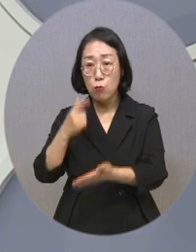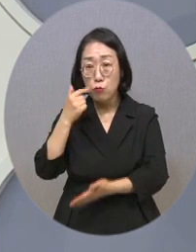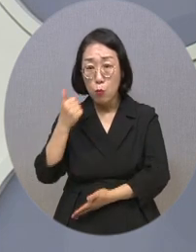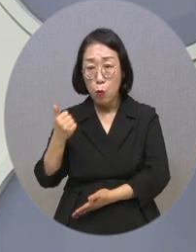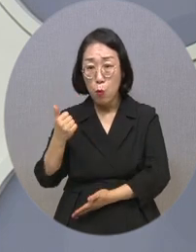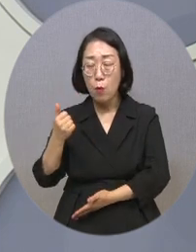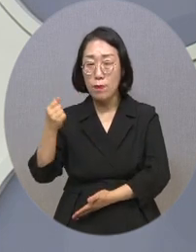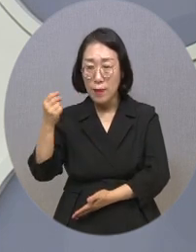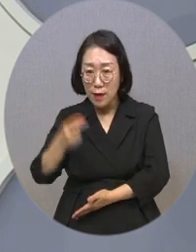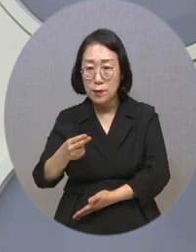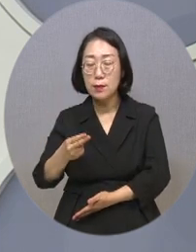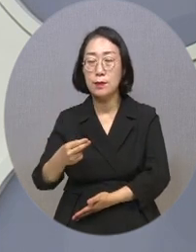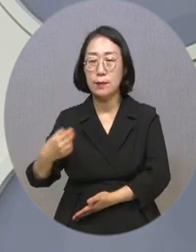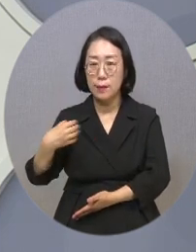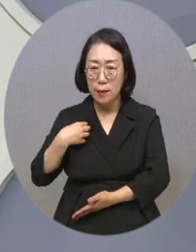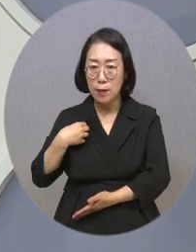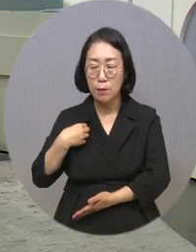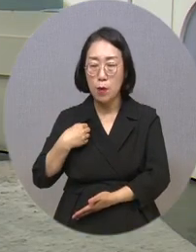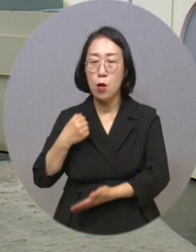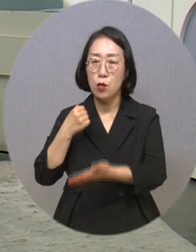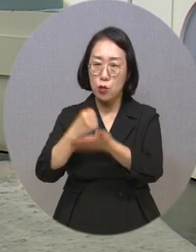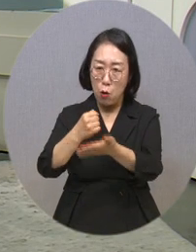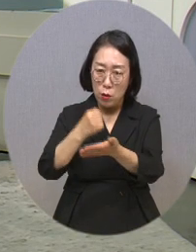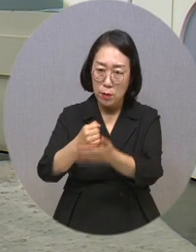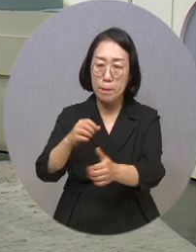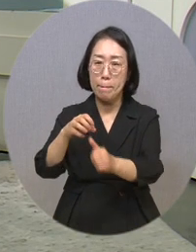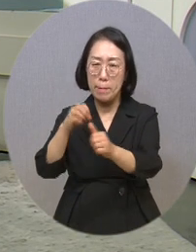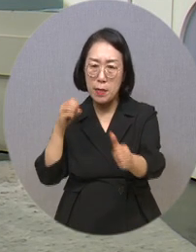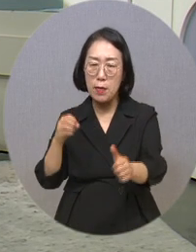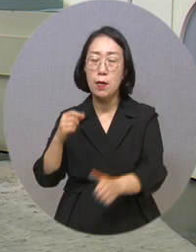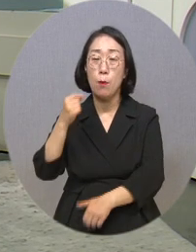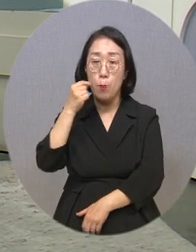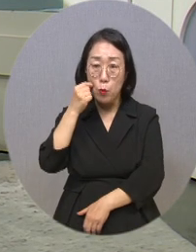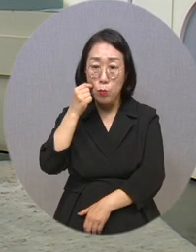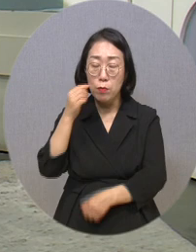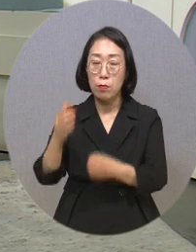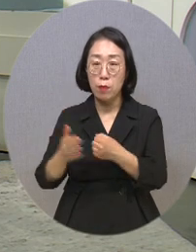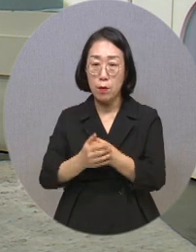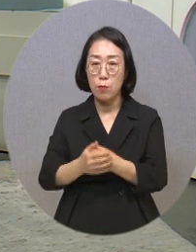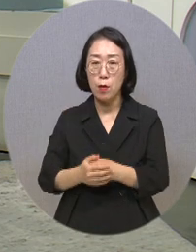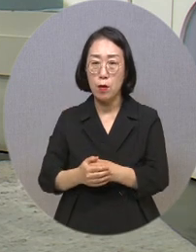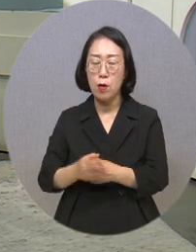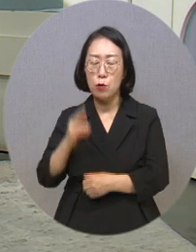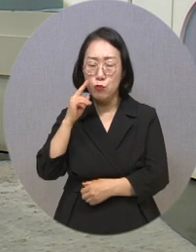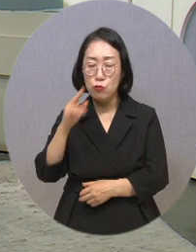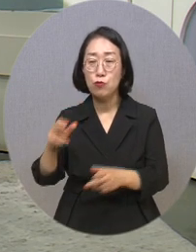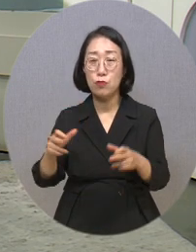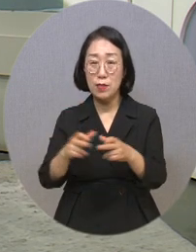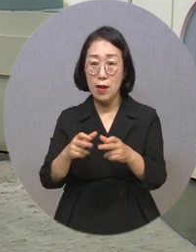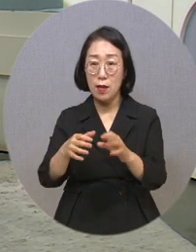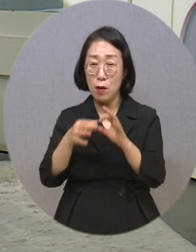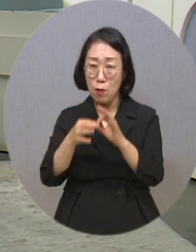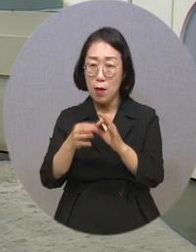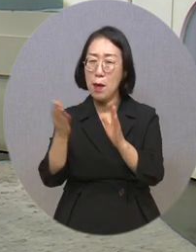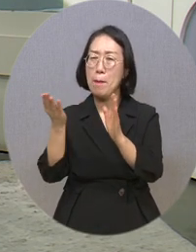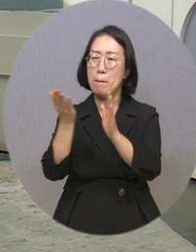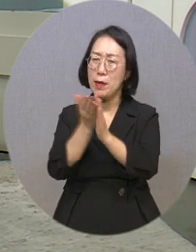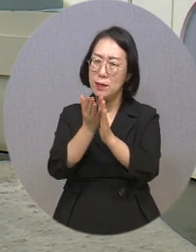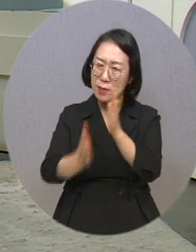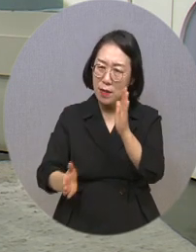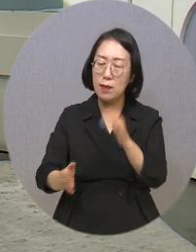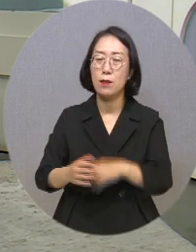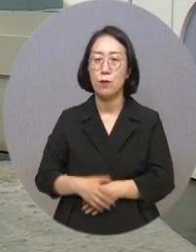돼야 되고 그러니까 중증의 장애인들을 위한 제도로서는 그렇게 성공했다고 보기에는 어려운 제도가